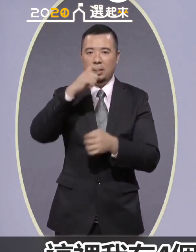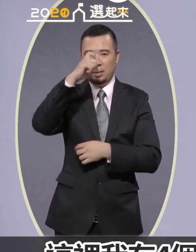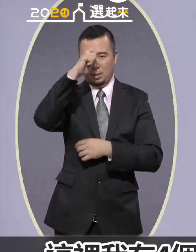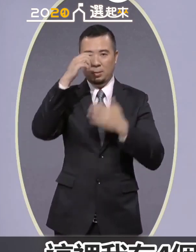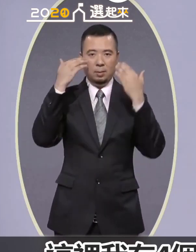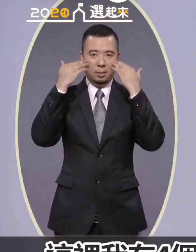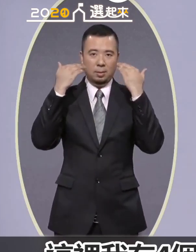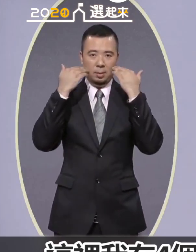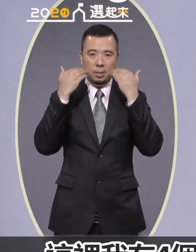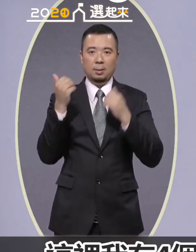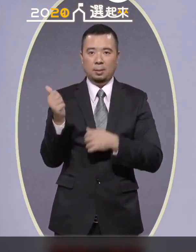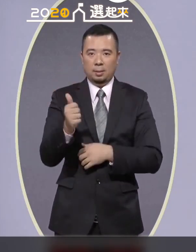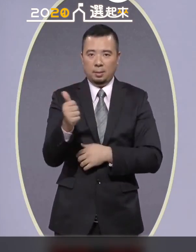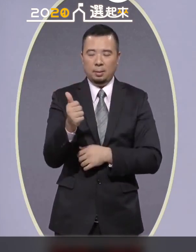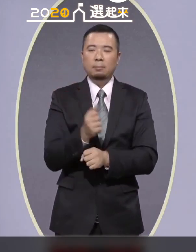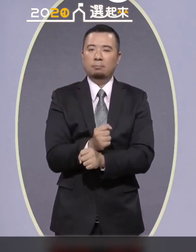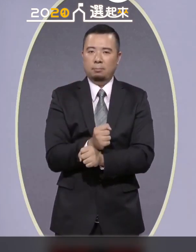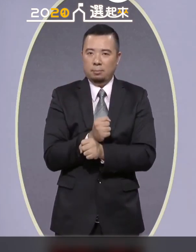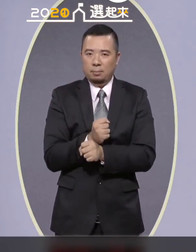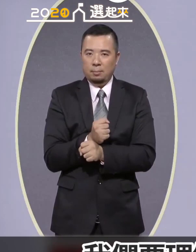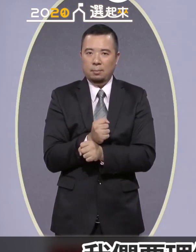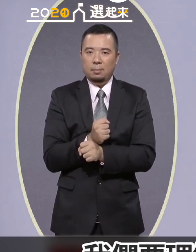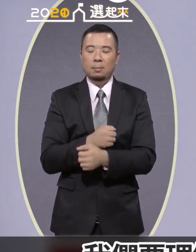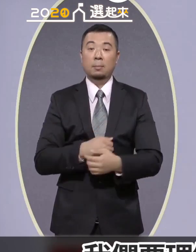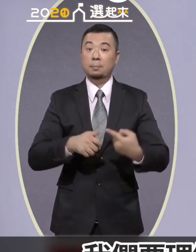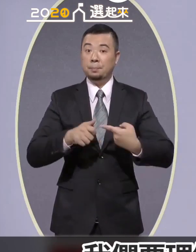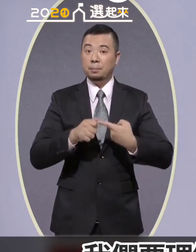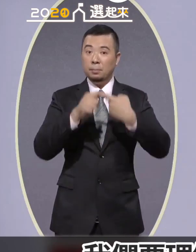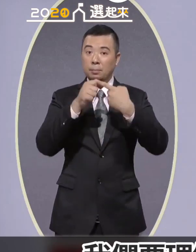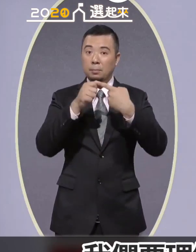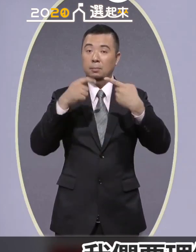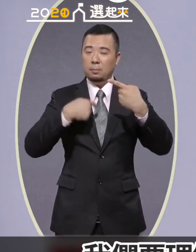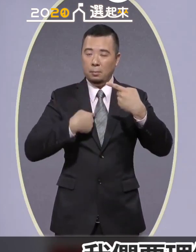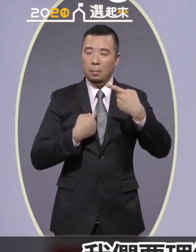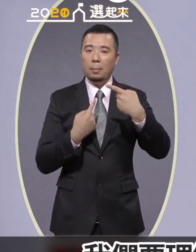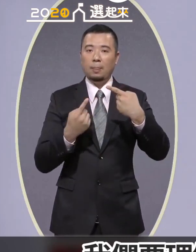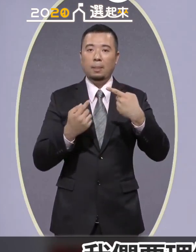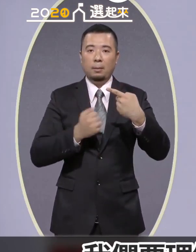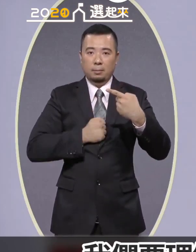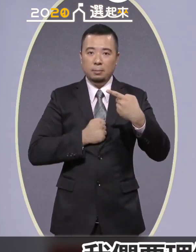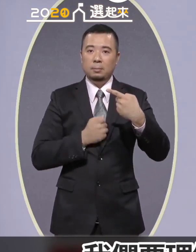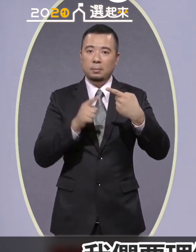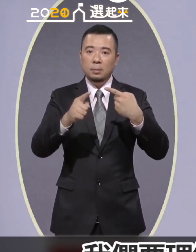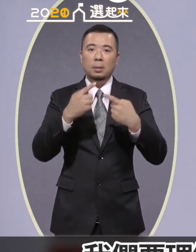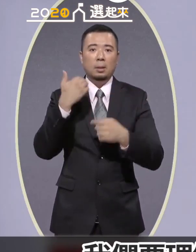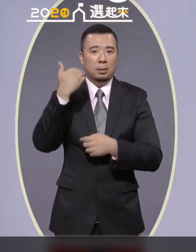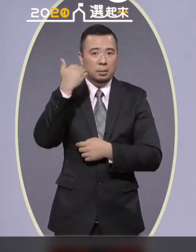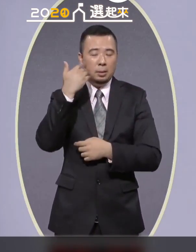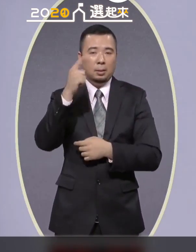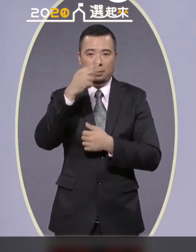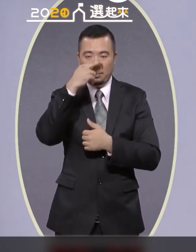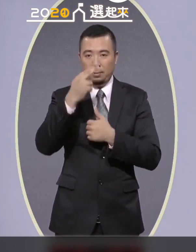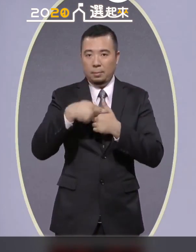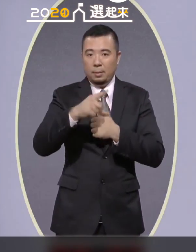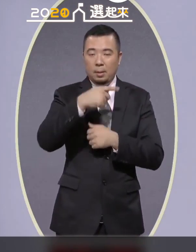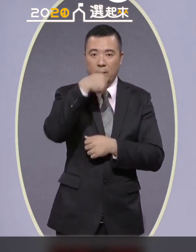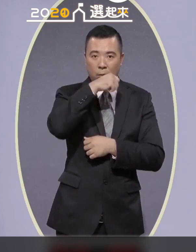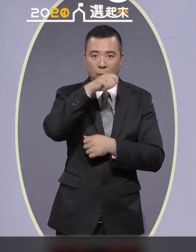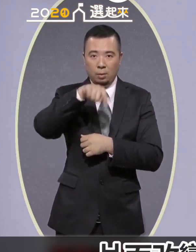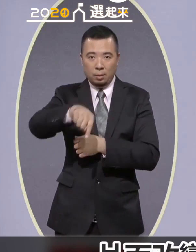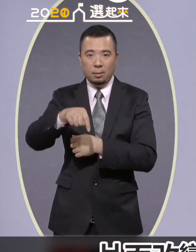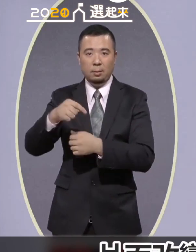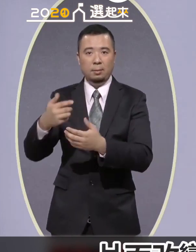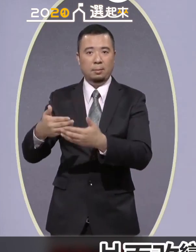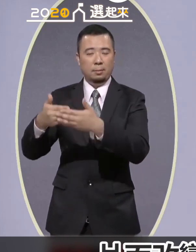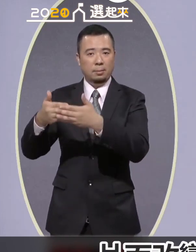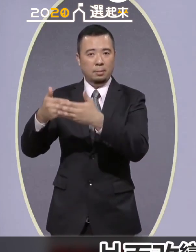韩国瑜先生呢特别注意。第一个认知是，我们要理解到迫害台海现状的是中国，全世界都知道，